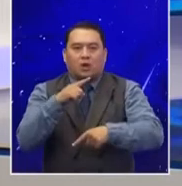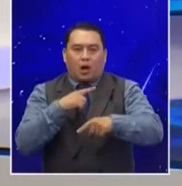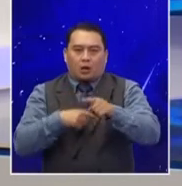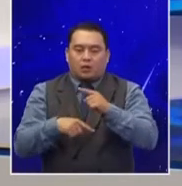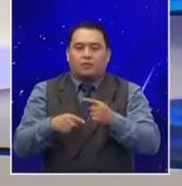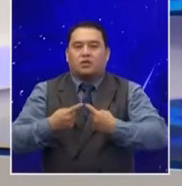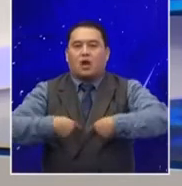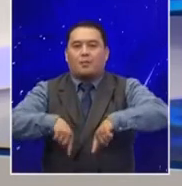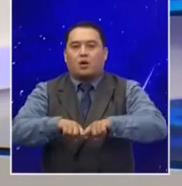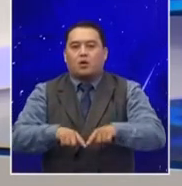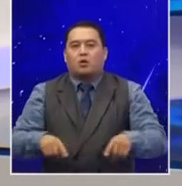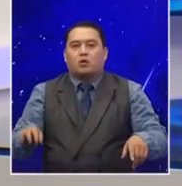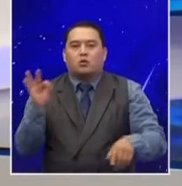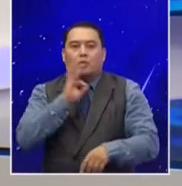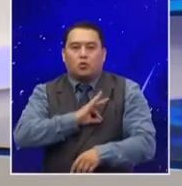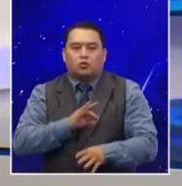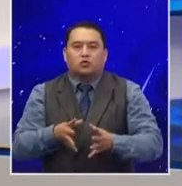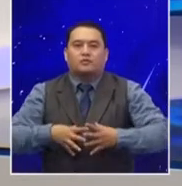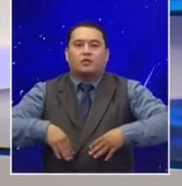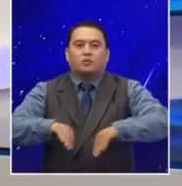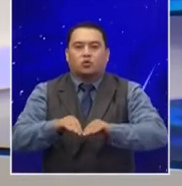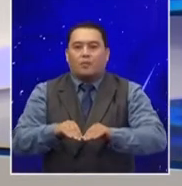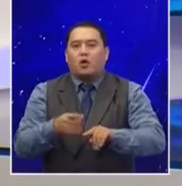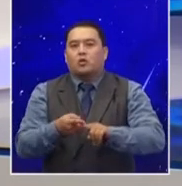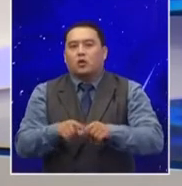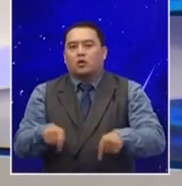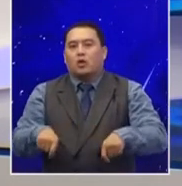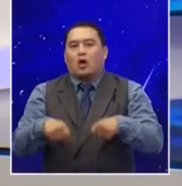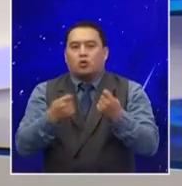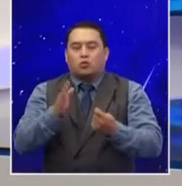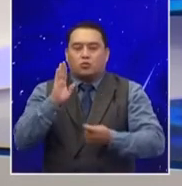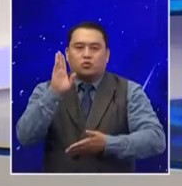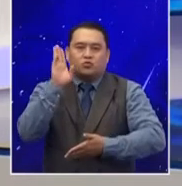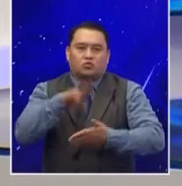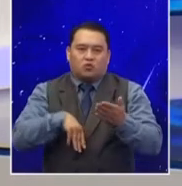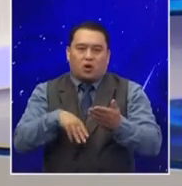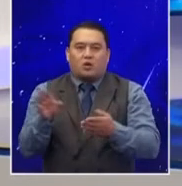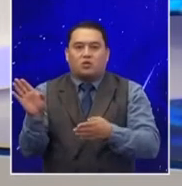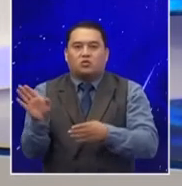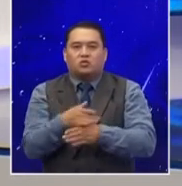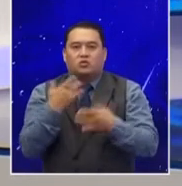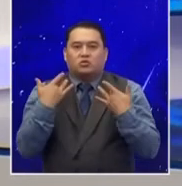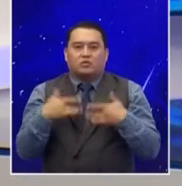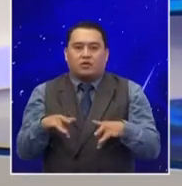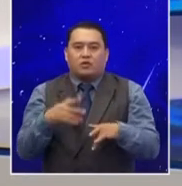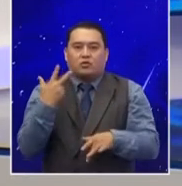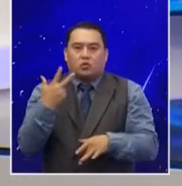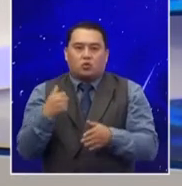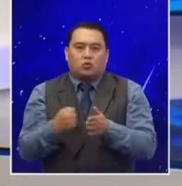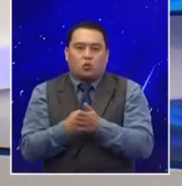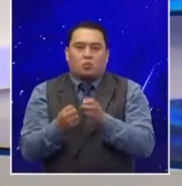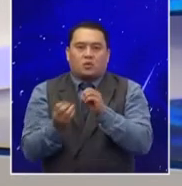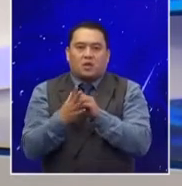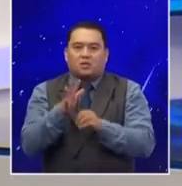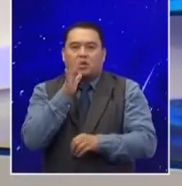в Департамент комитета госимущества. В противном случае нарушителю грозит штраф или лишение свободы сроком от 3 до 15